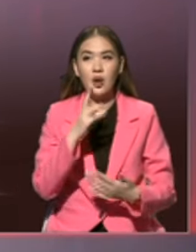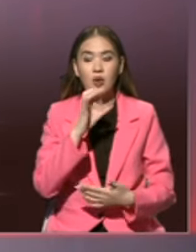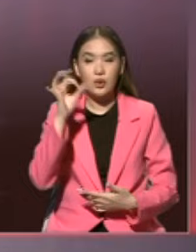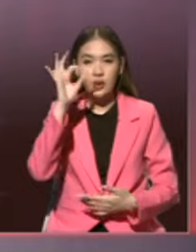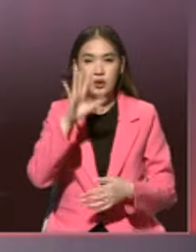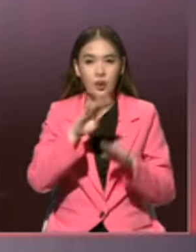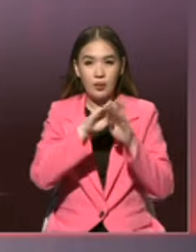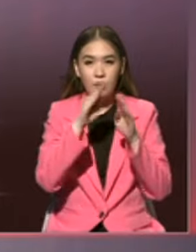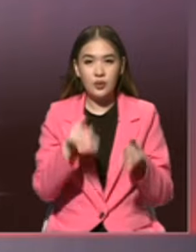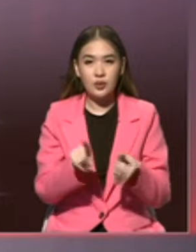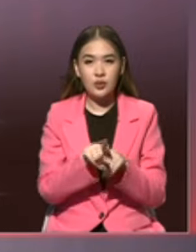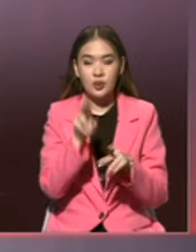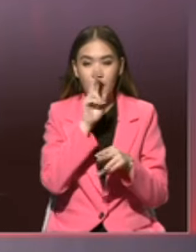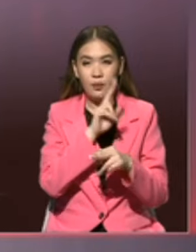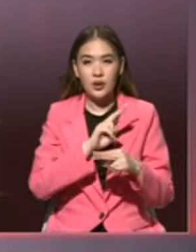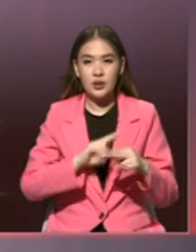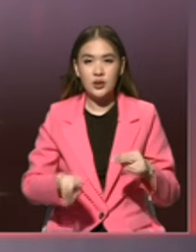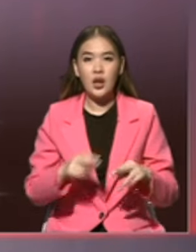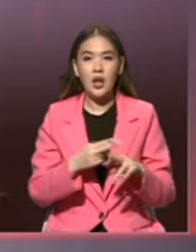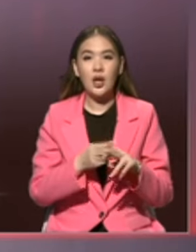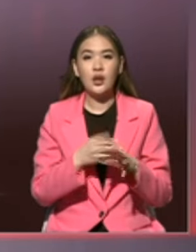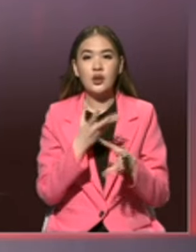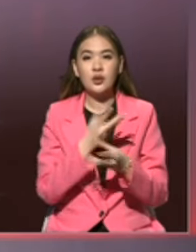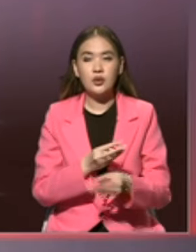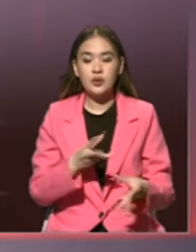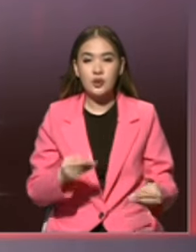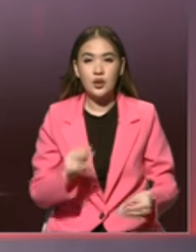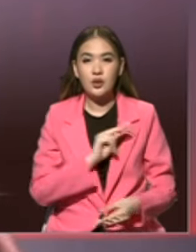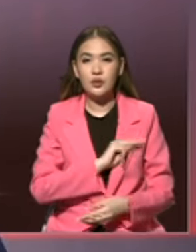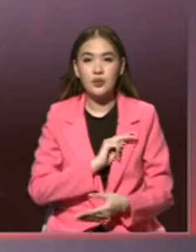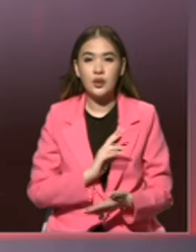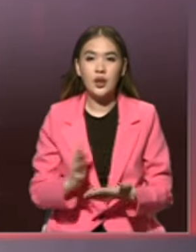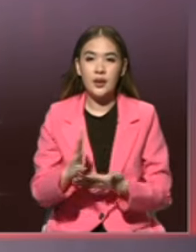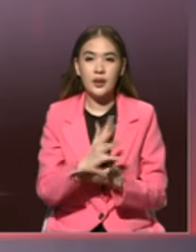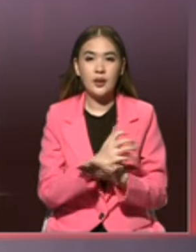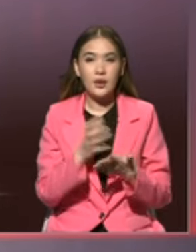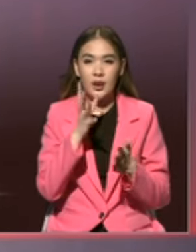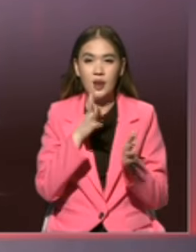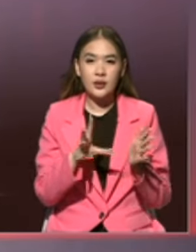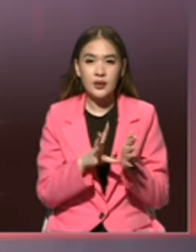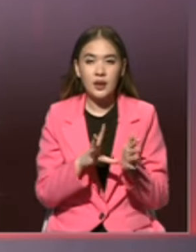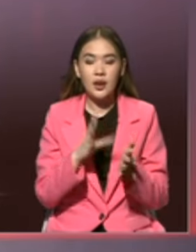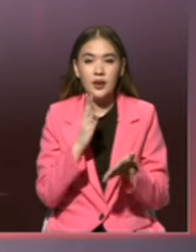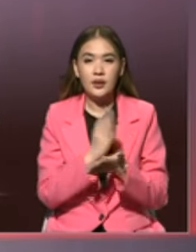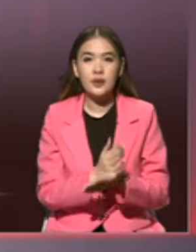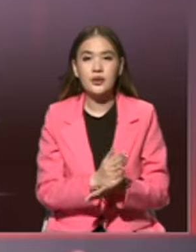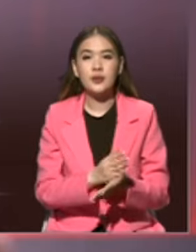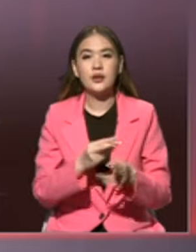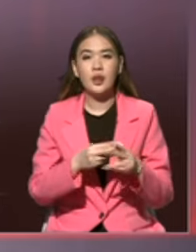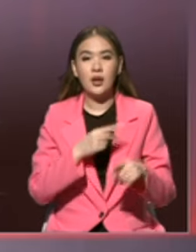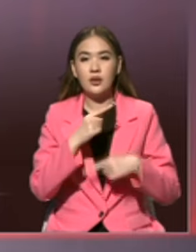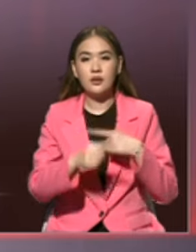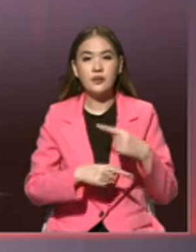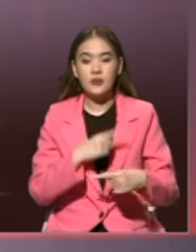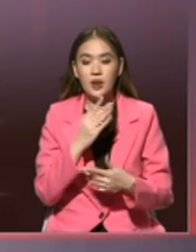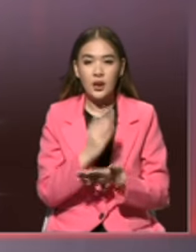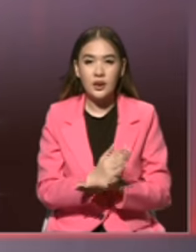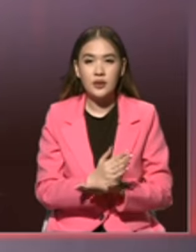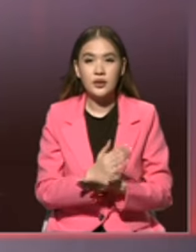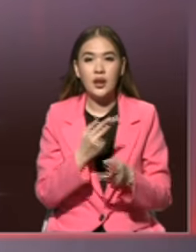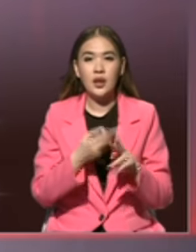қопсыларынан айырылып қалды. Көктемгі дала жұмыстарына жинап отқан техникалары бар, тұқымдар бар, бәрінен енді бір күнде айырылып қалу